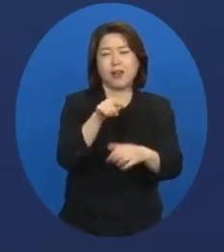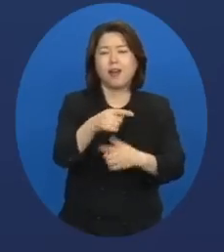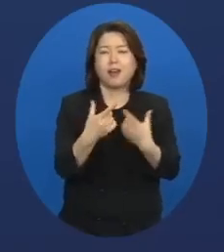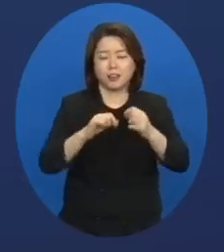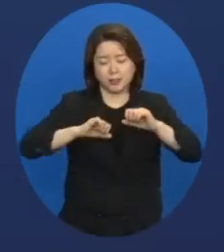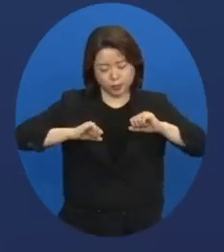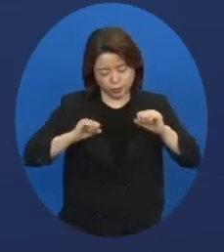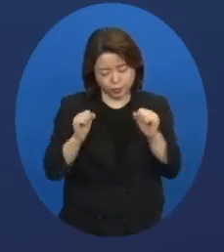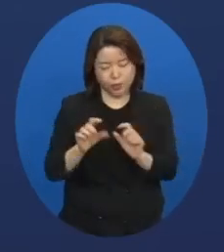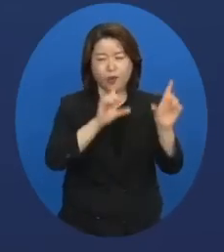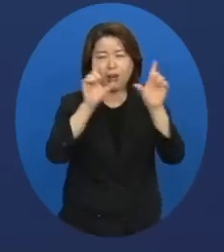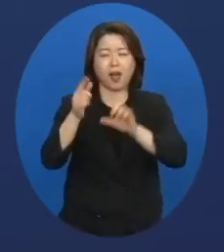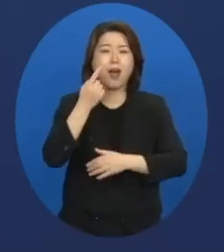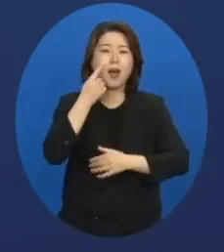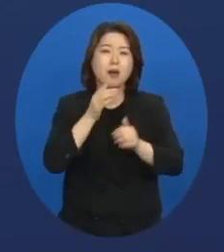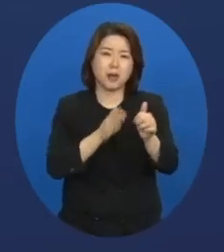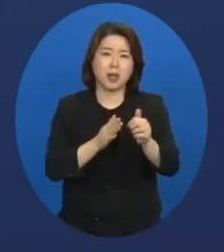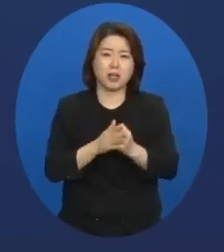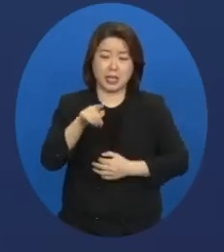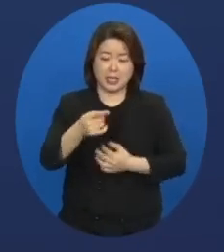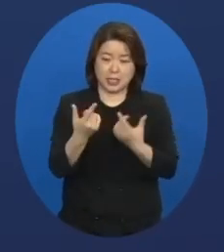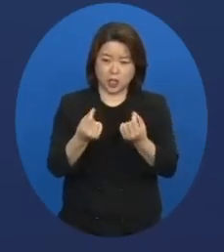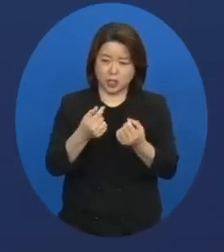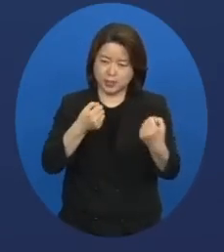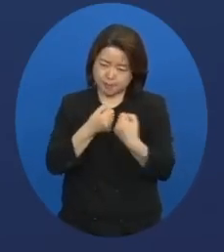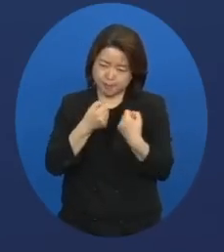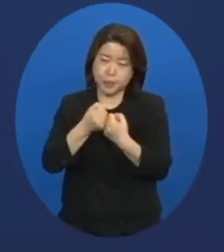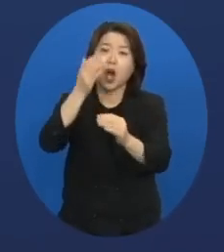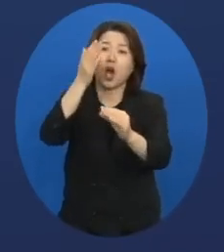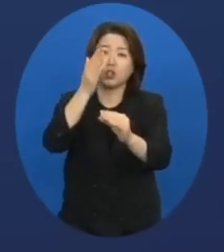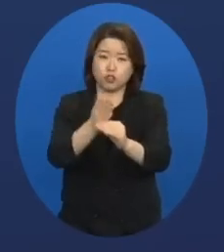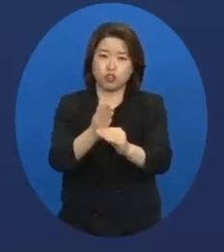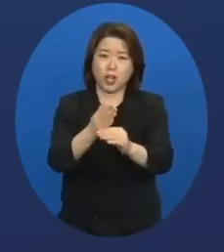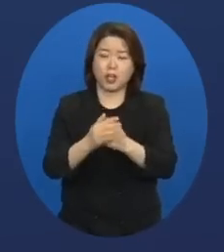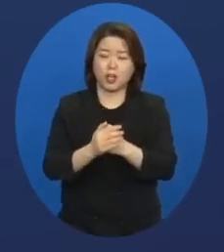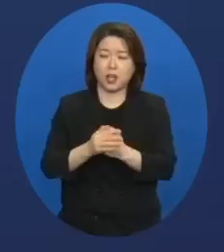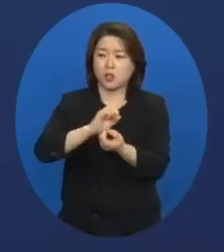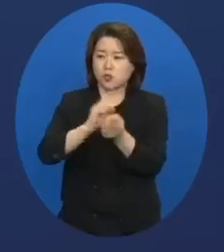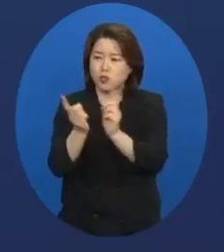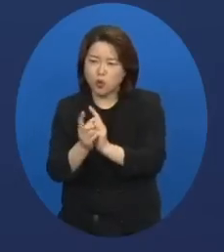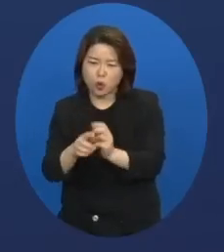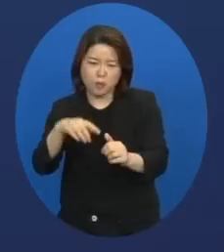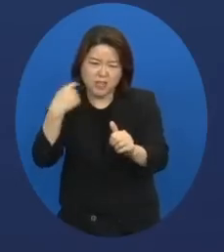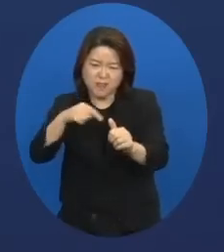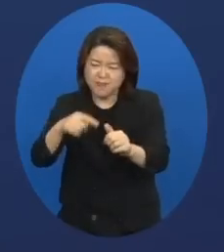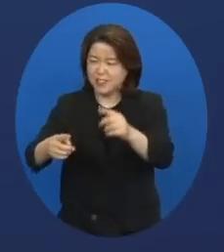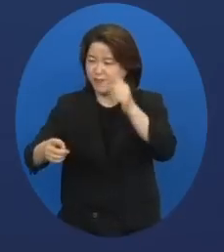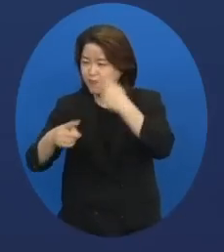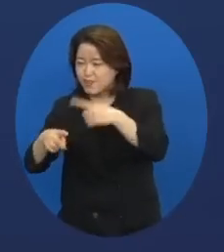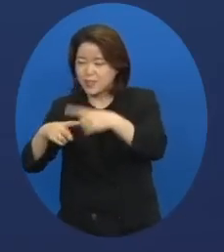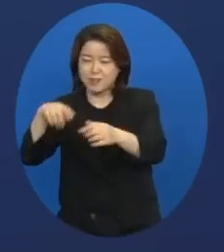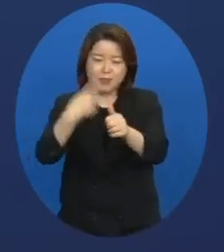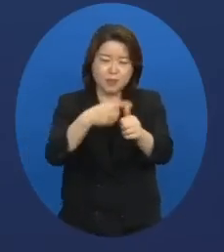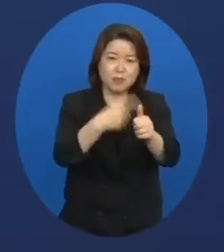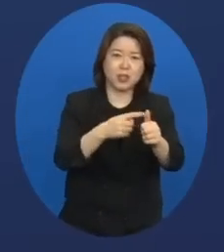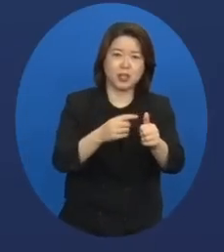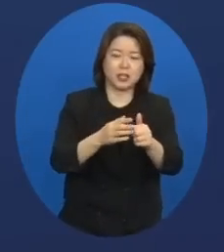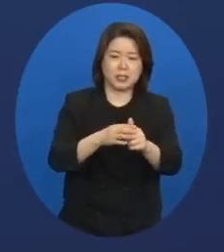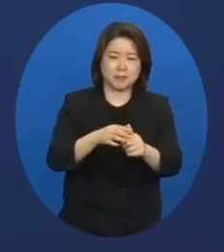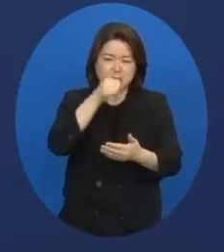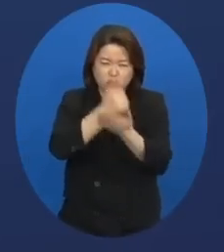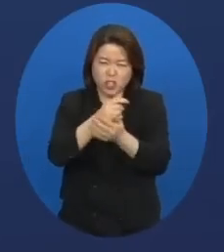합니다. 그렇게 싸우다가 서로 그렇게 비난하고 비판만 하다가